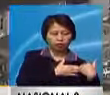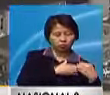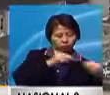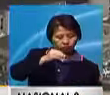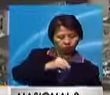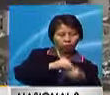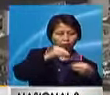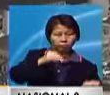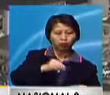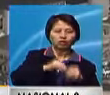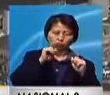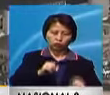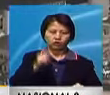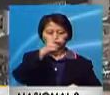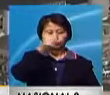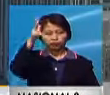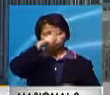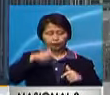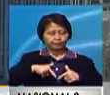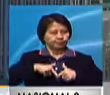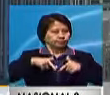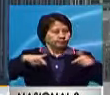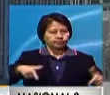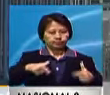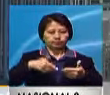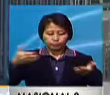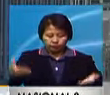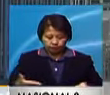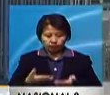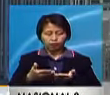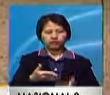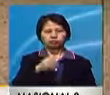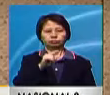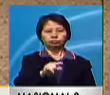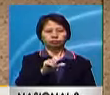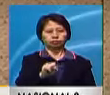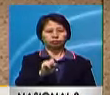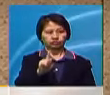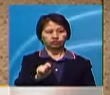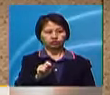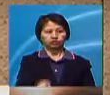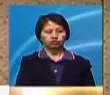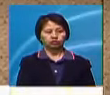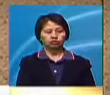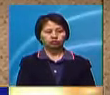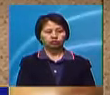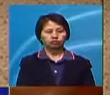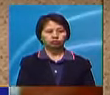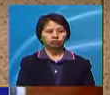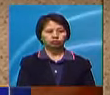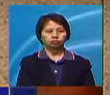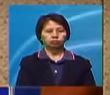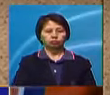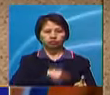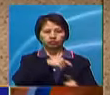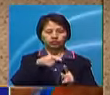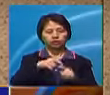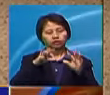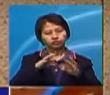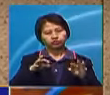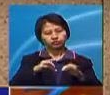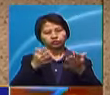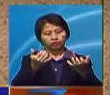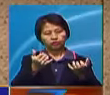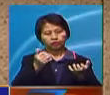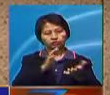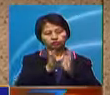kekurangan hasil kerana kerajaan berani memperkenalkan GST. Kita bila kita bercita untuk menjadi negara maju, untuk